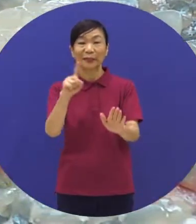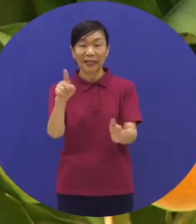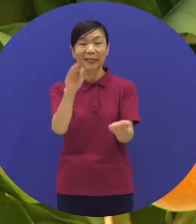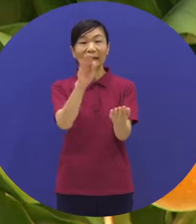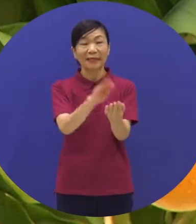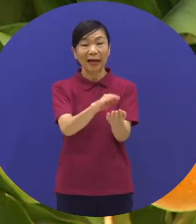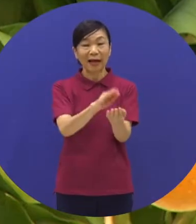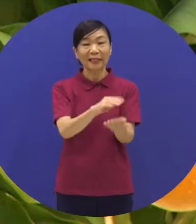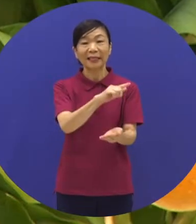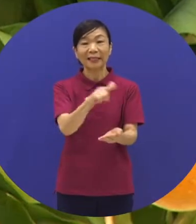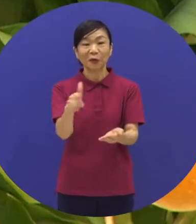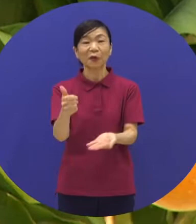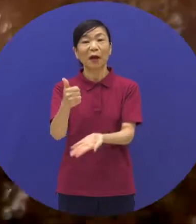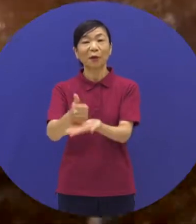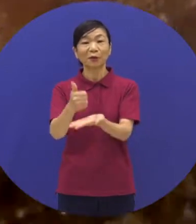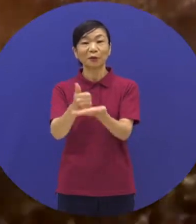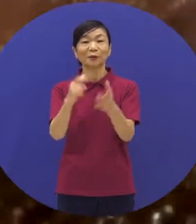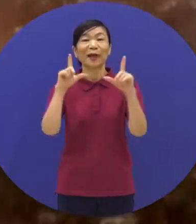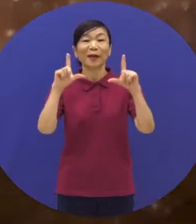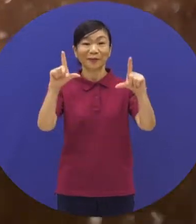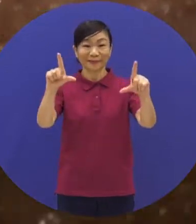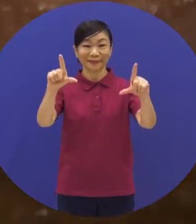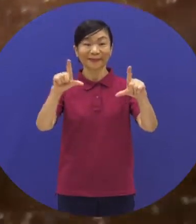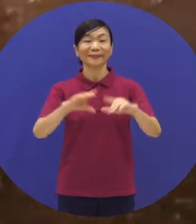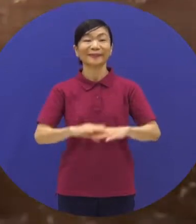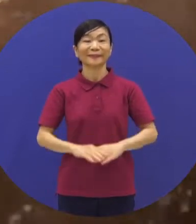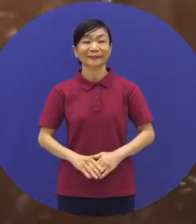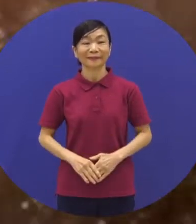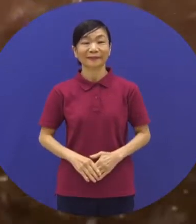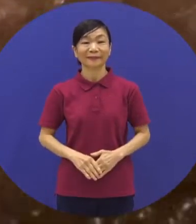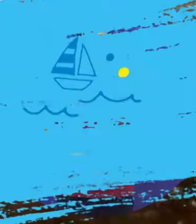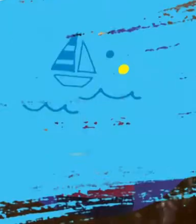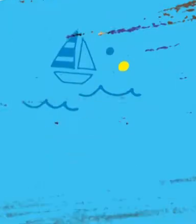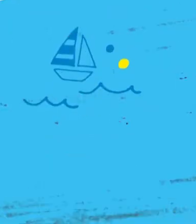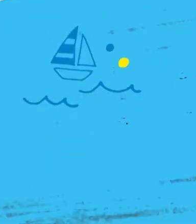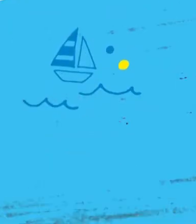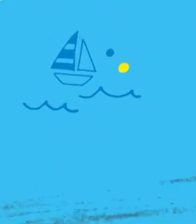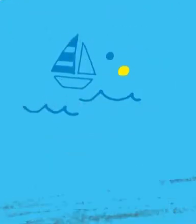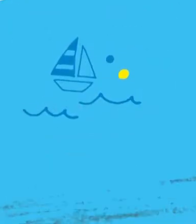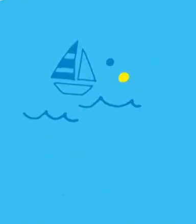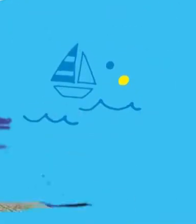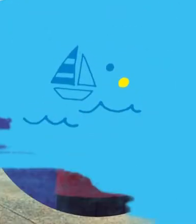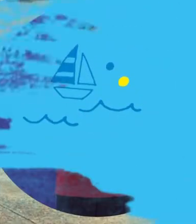消、佐世保の特産品についてお送りします。